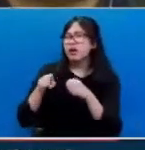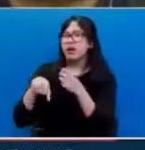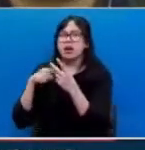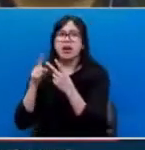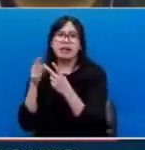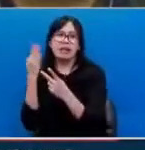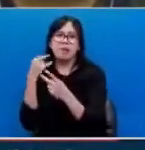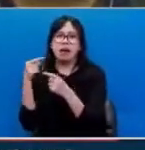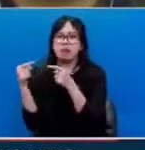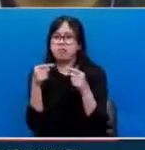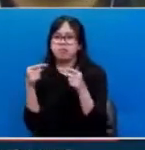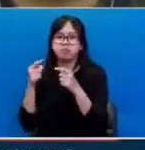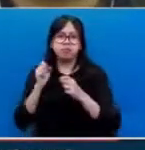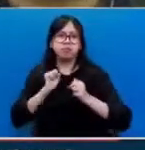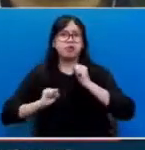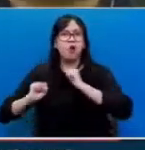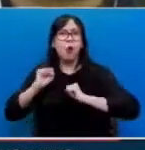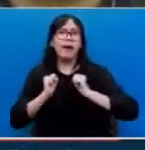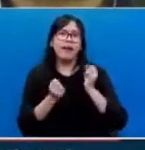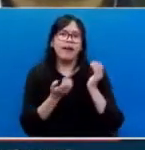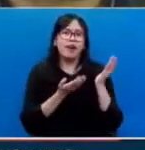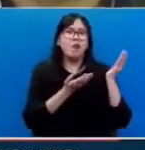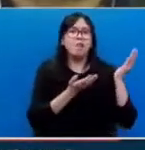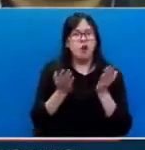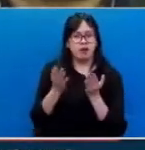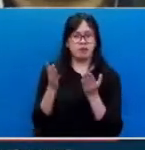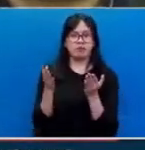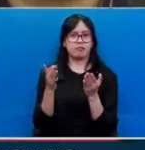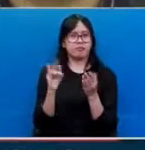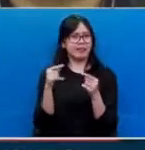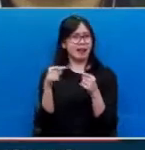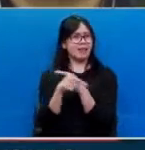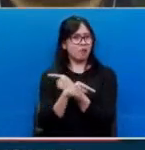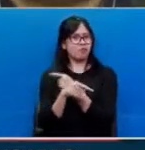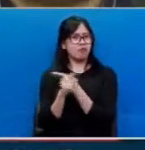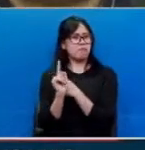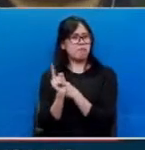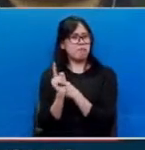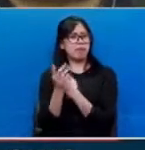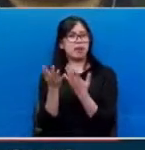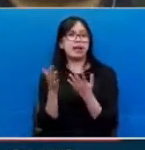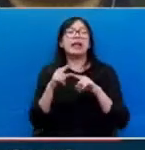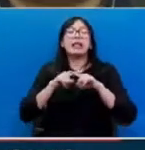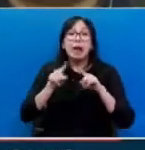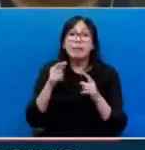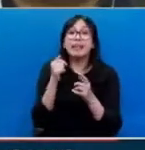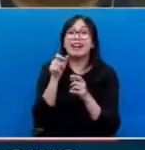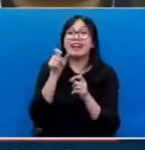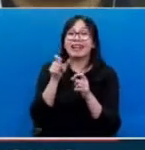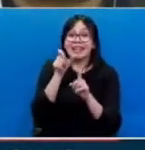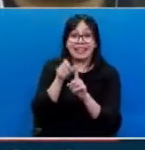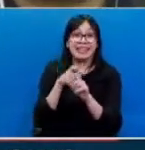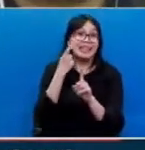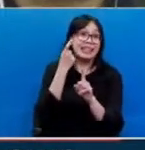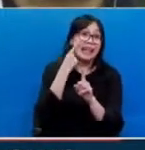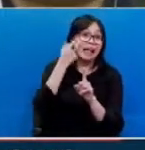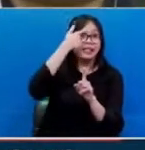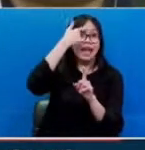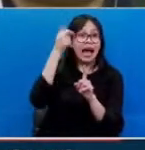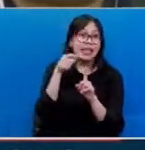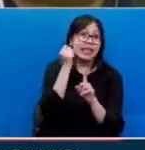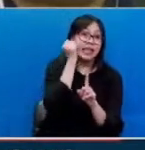lemah Ya oke Ya tapi kan Ini hanya salah satu penjelasan ya Ada banyak penjelasan lain dari para ahli yang lain yang jauh lebih